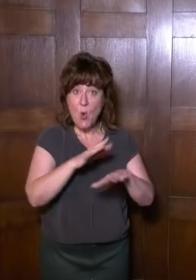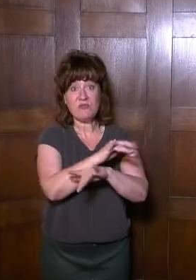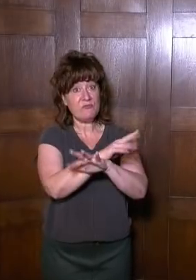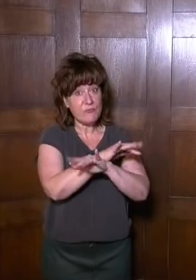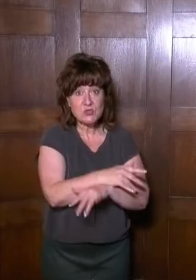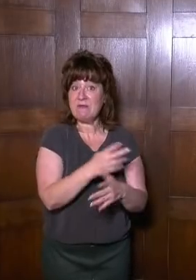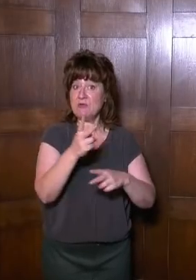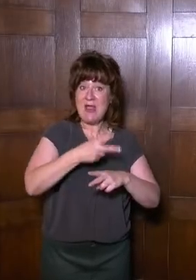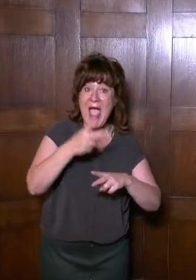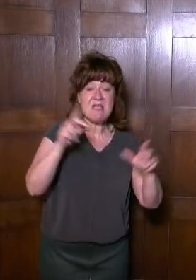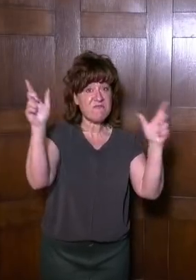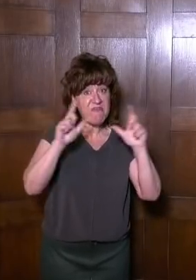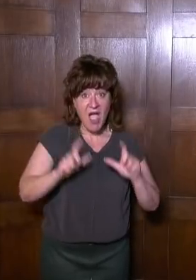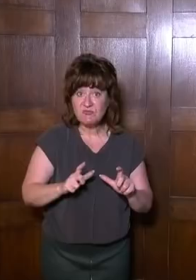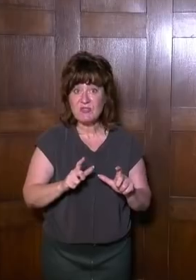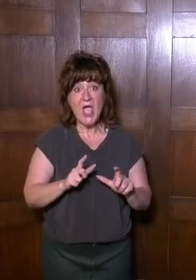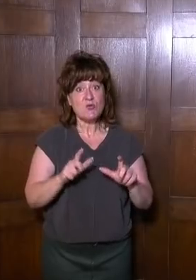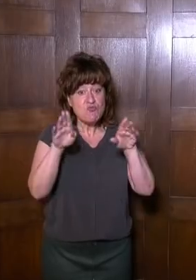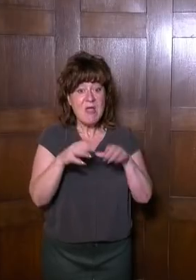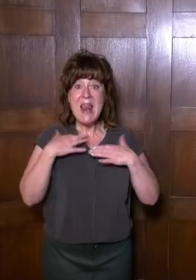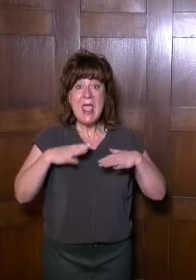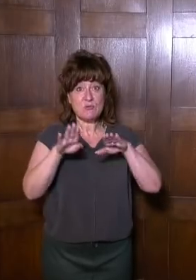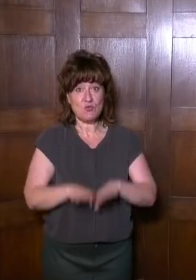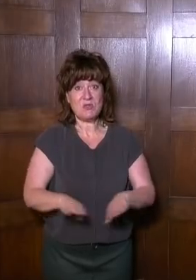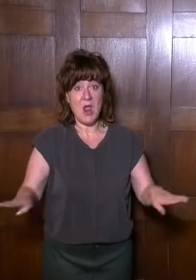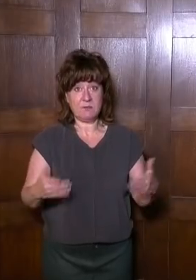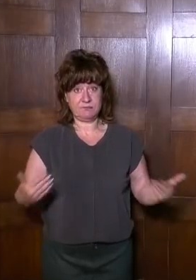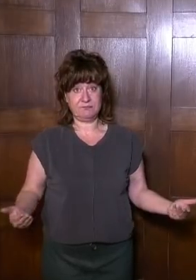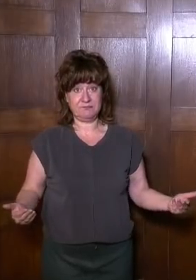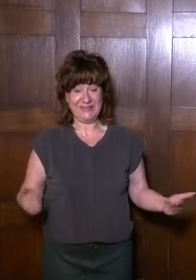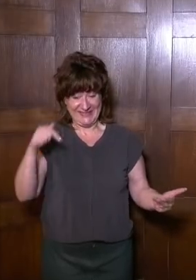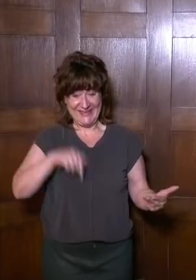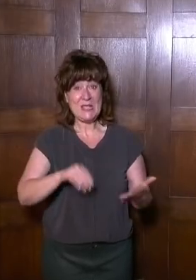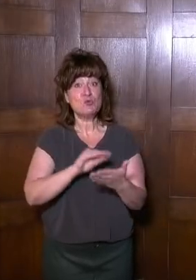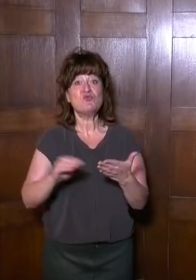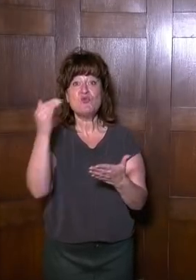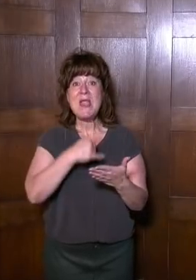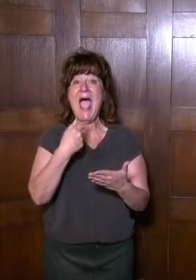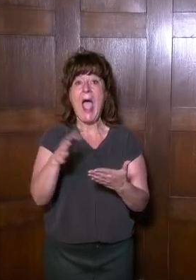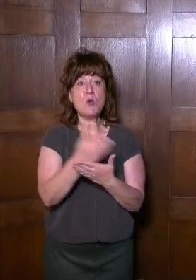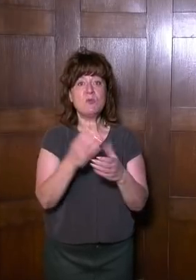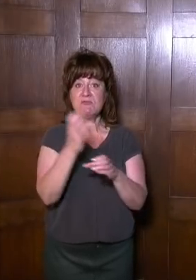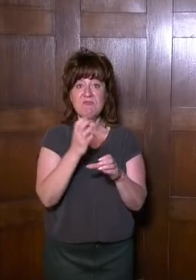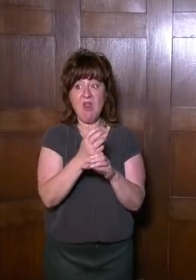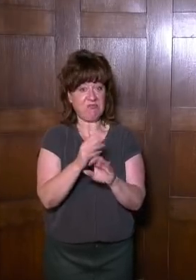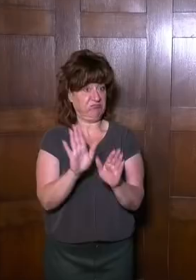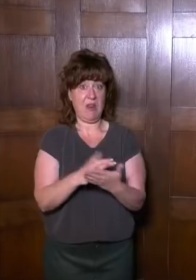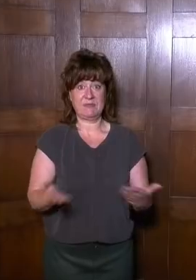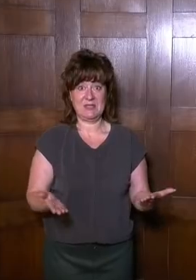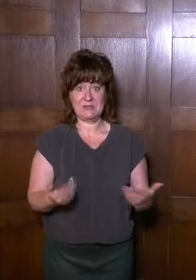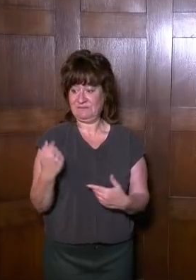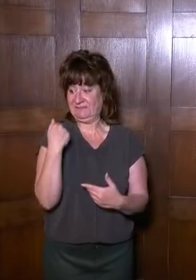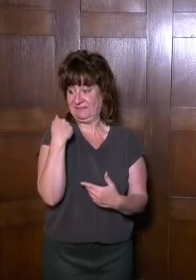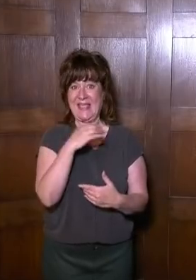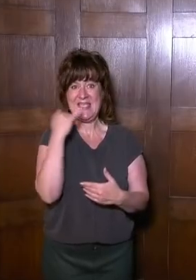und Reiseveranstaltern, werden in diesem Schuljahr keine Ausbildungsklassen mehr zustande kommen. Ich habe im letzten Jahr, Ende